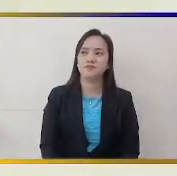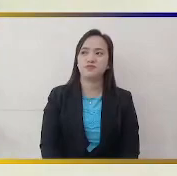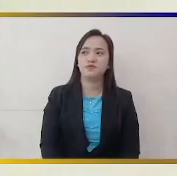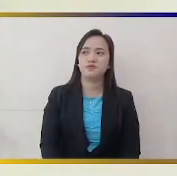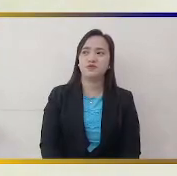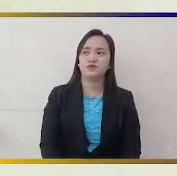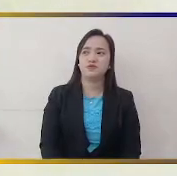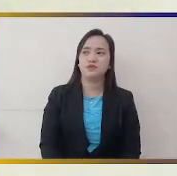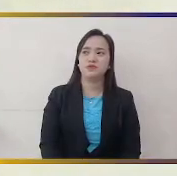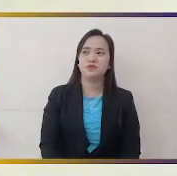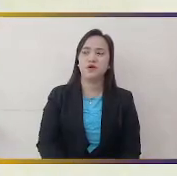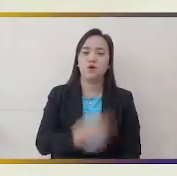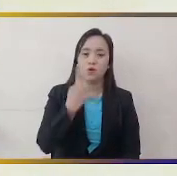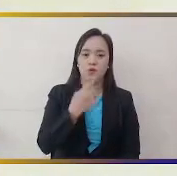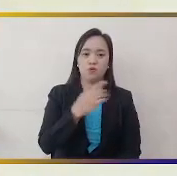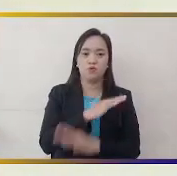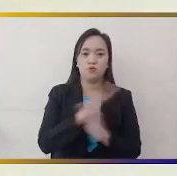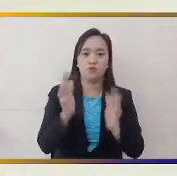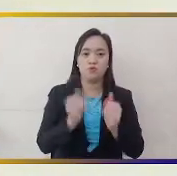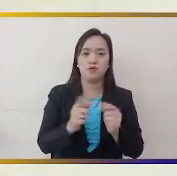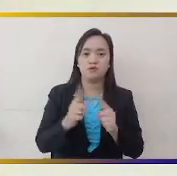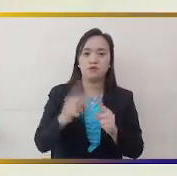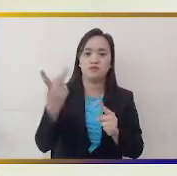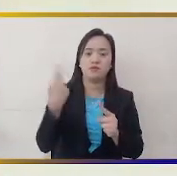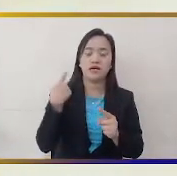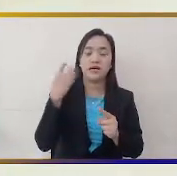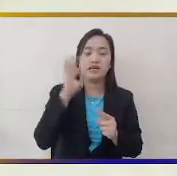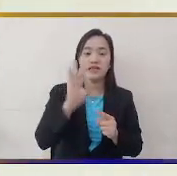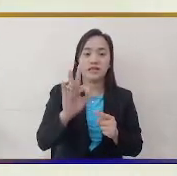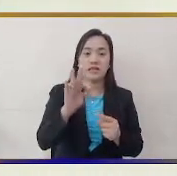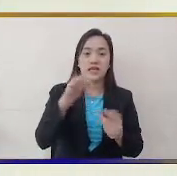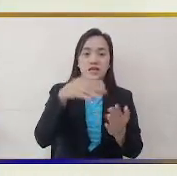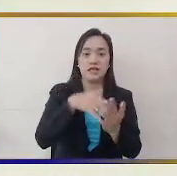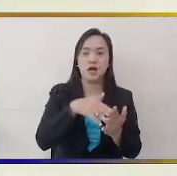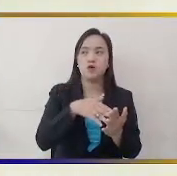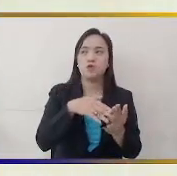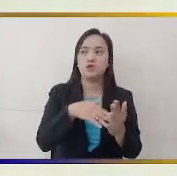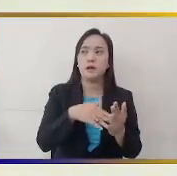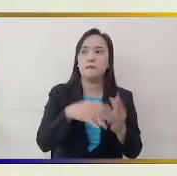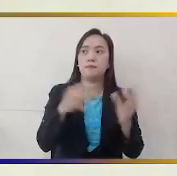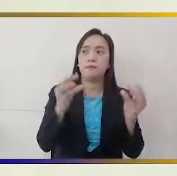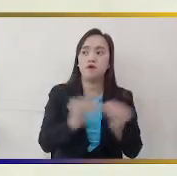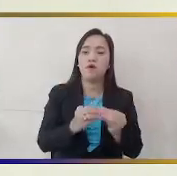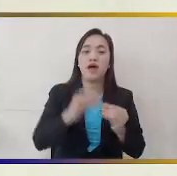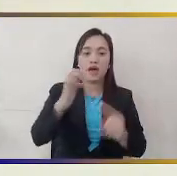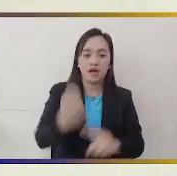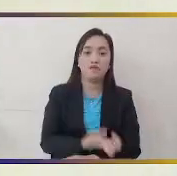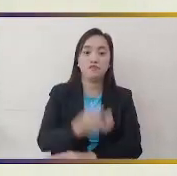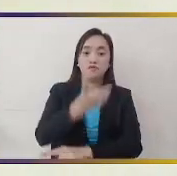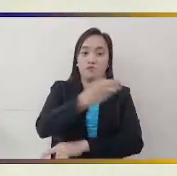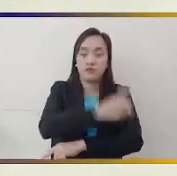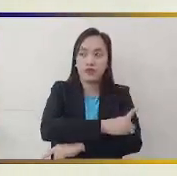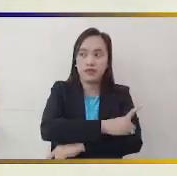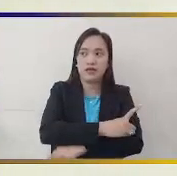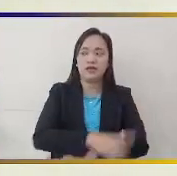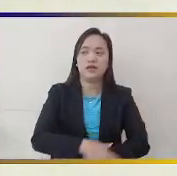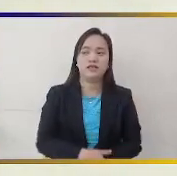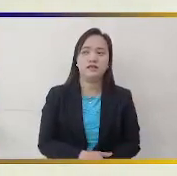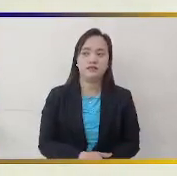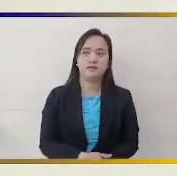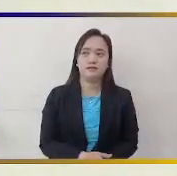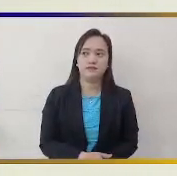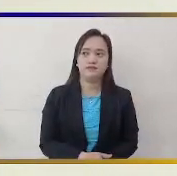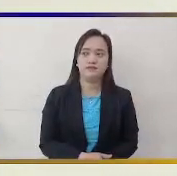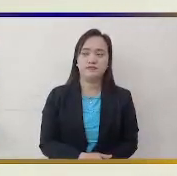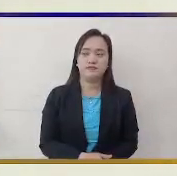3,4 daily 3,4 daily at minsan Nadodoble pa kasi yung client minsan